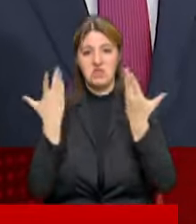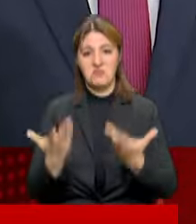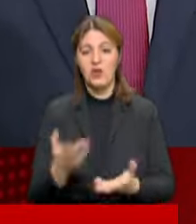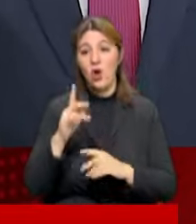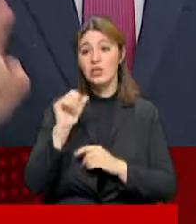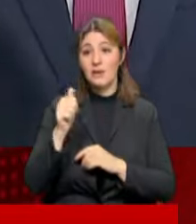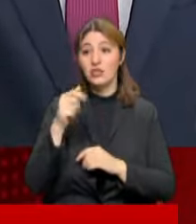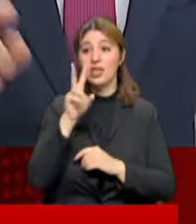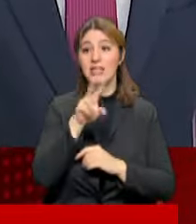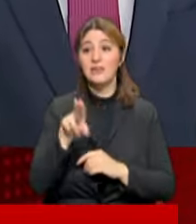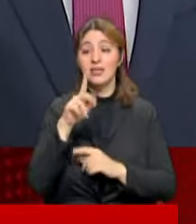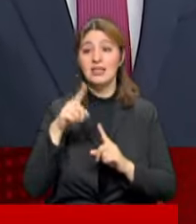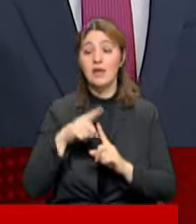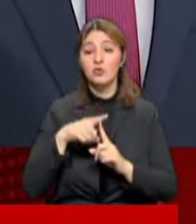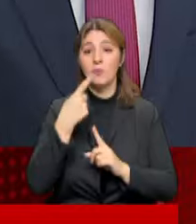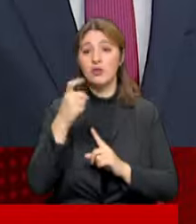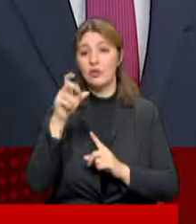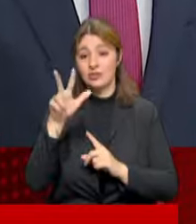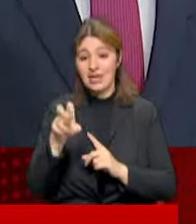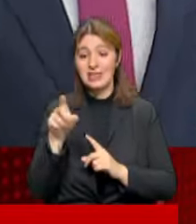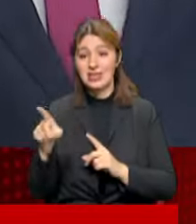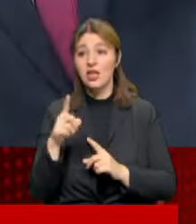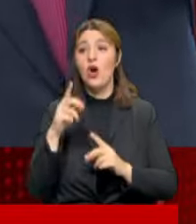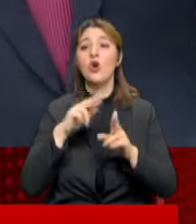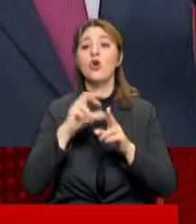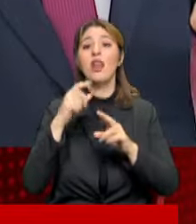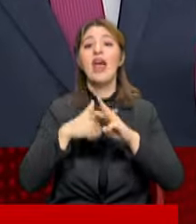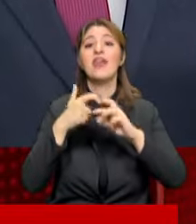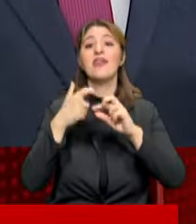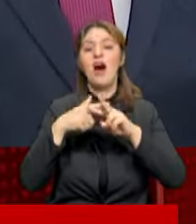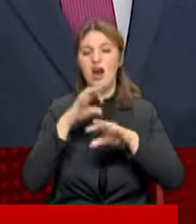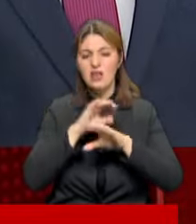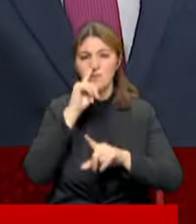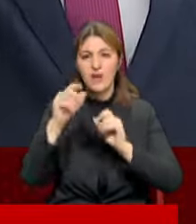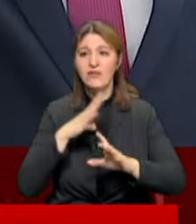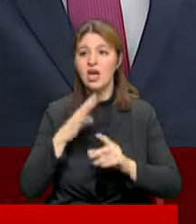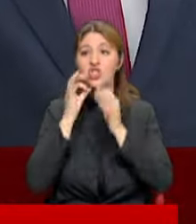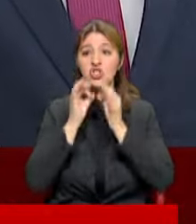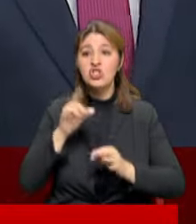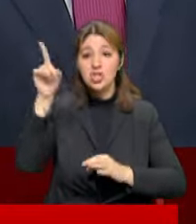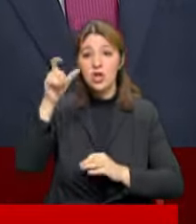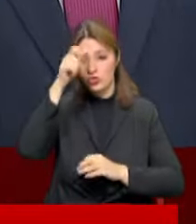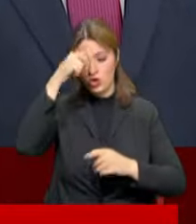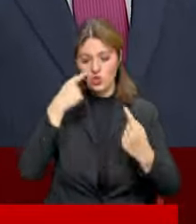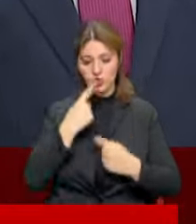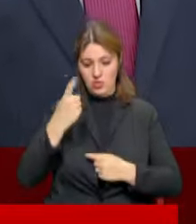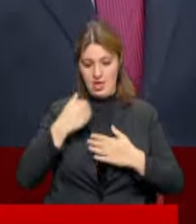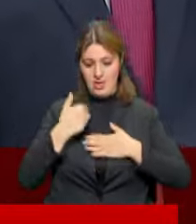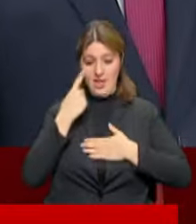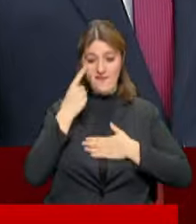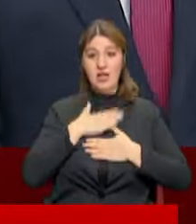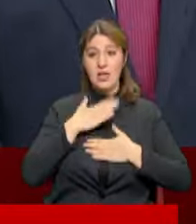o zaman 27 Temmuz 1938'de de kol salgın Çin'e Türkiye Cumhuriyeti